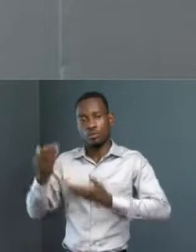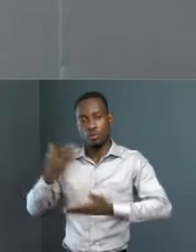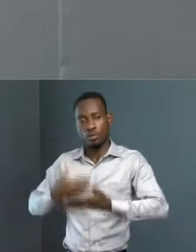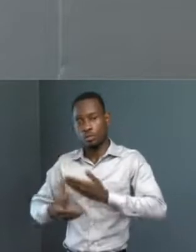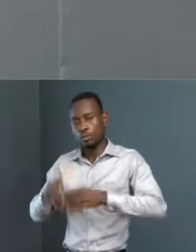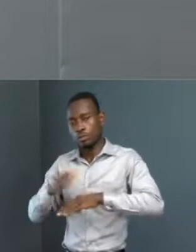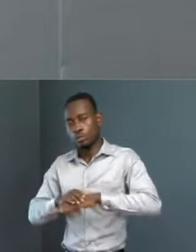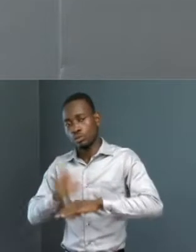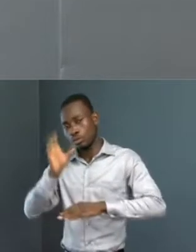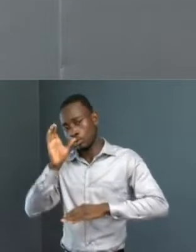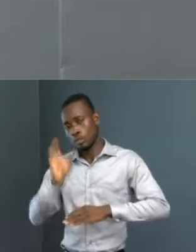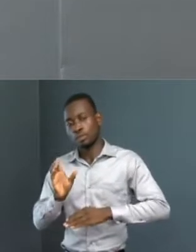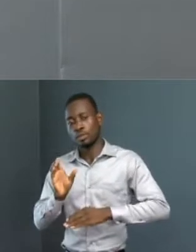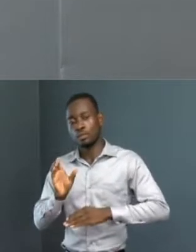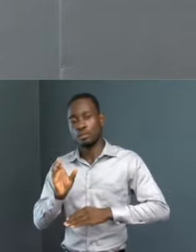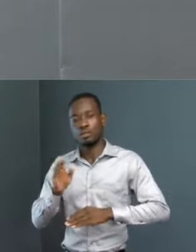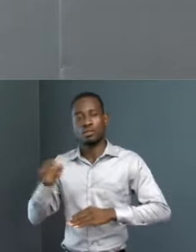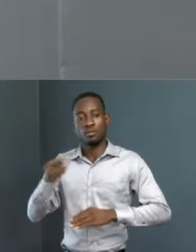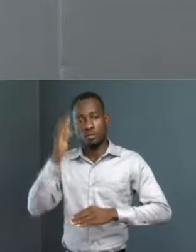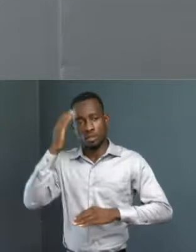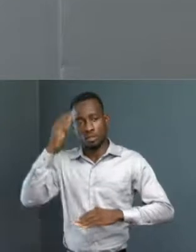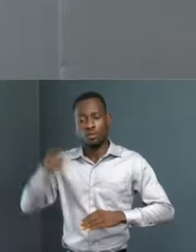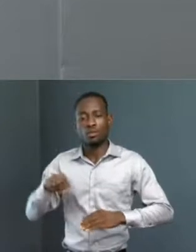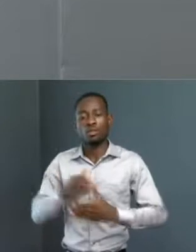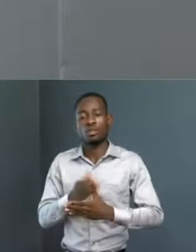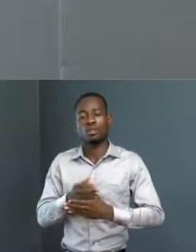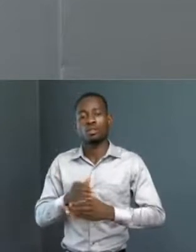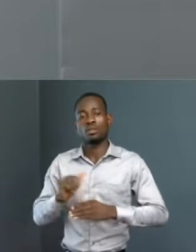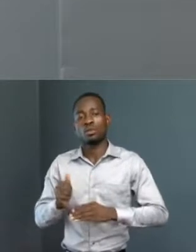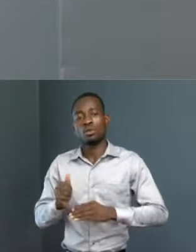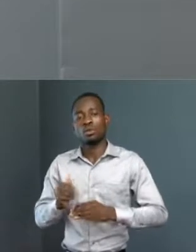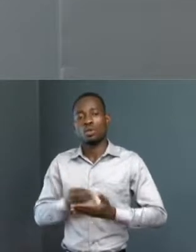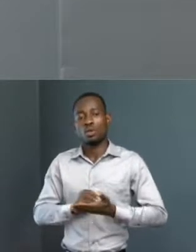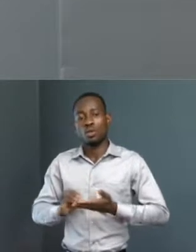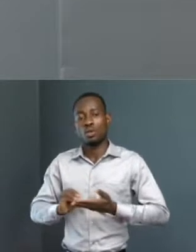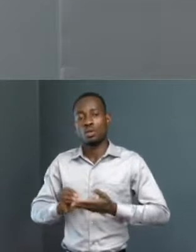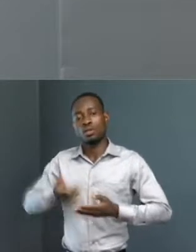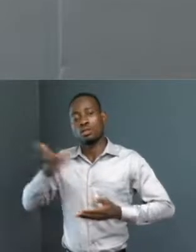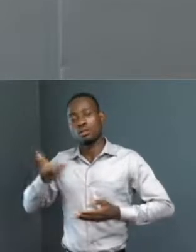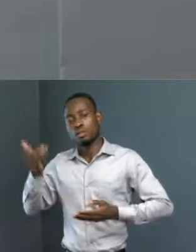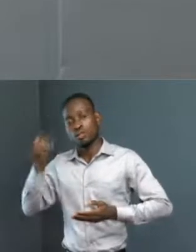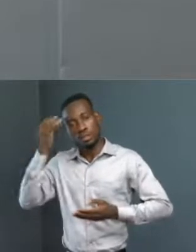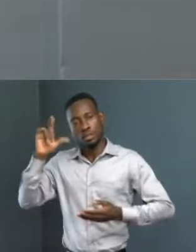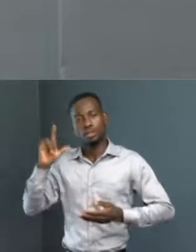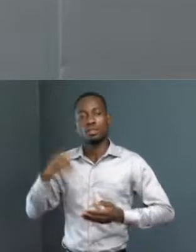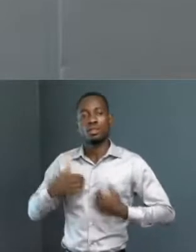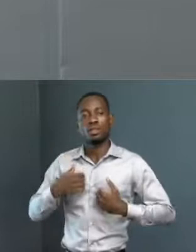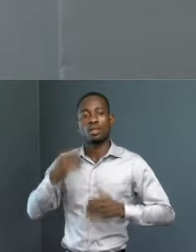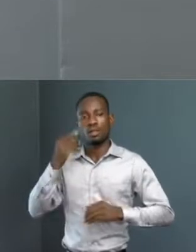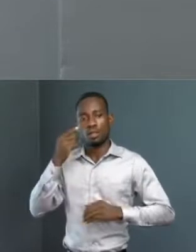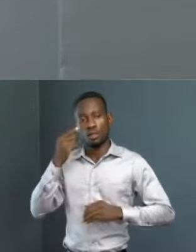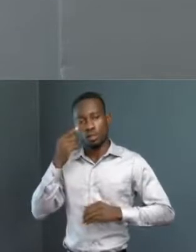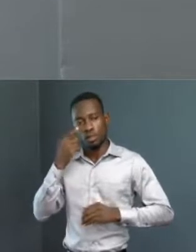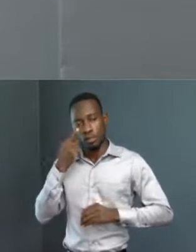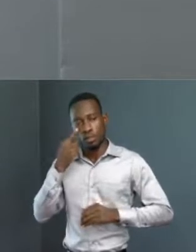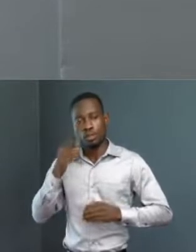ce chapitre. Vous savez que, entre autres organes des sens, il y a l'œil, dont